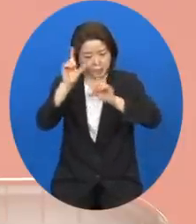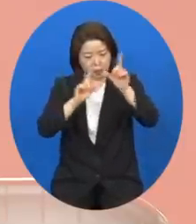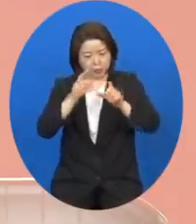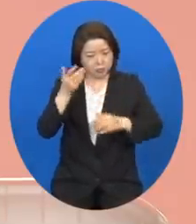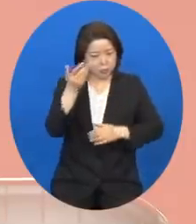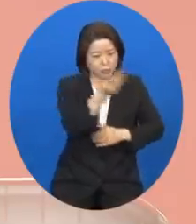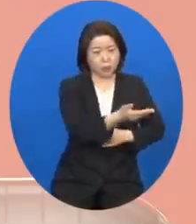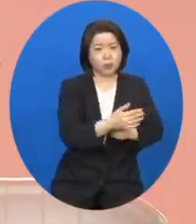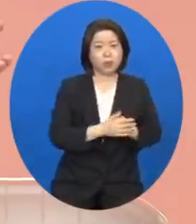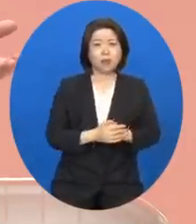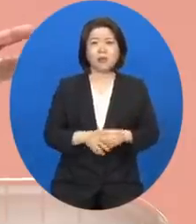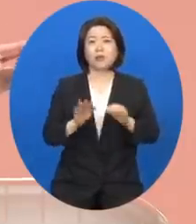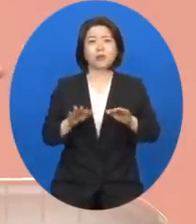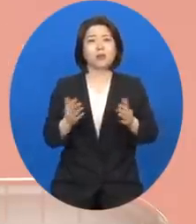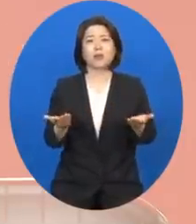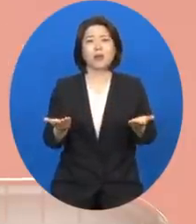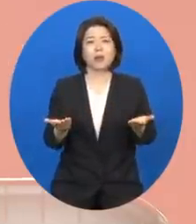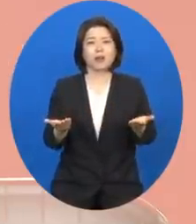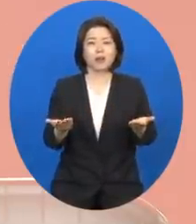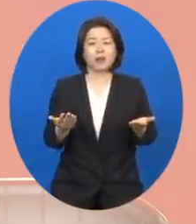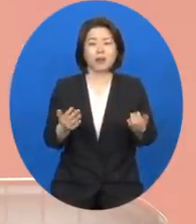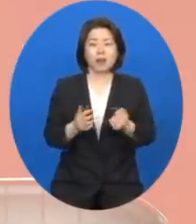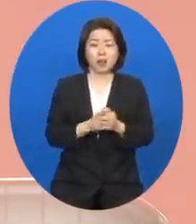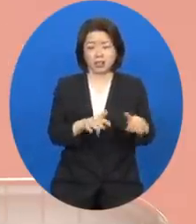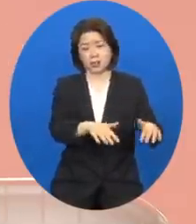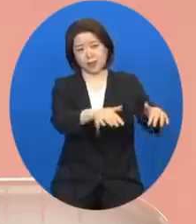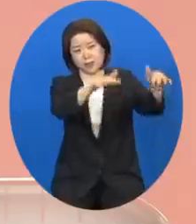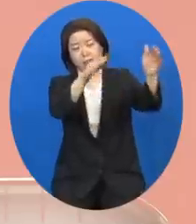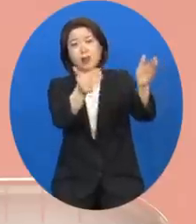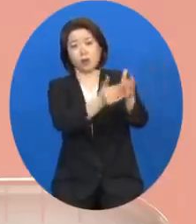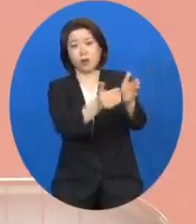해요? 이젠 아이들도 다 컸고.